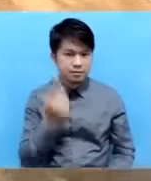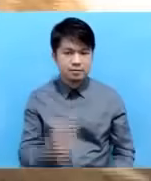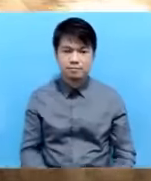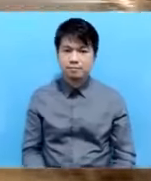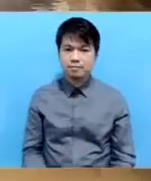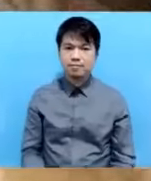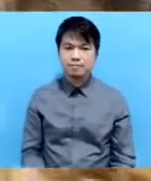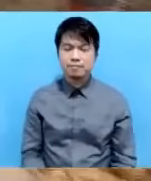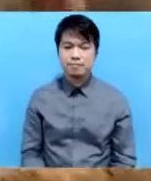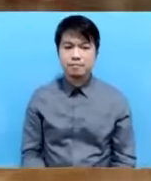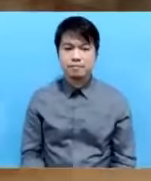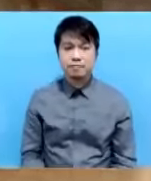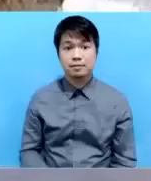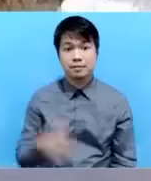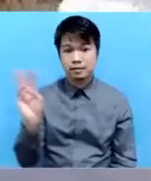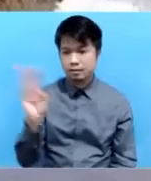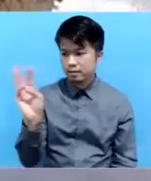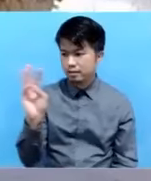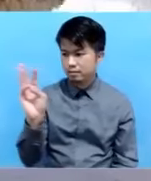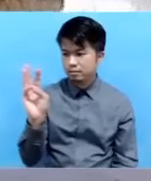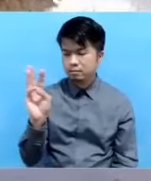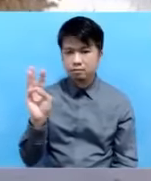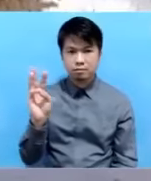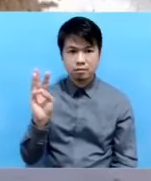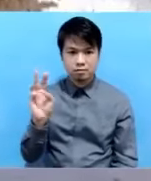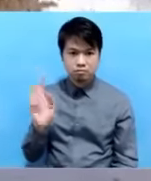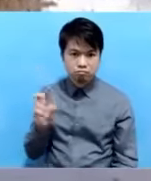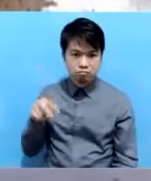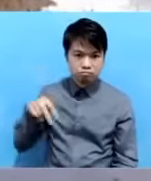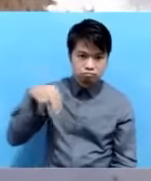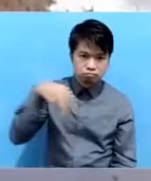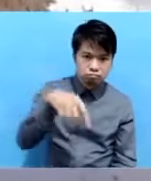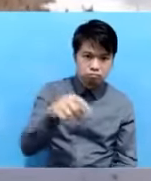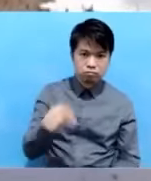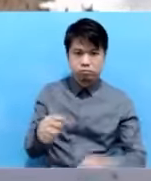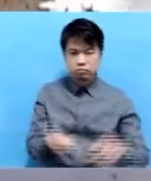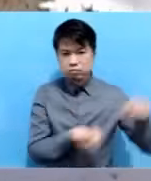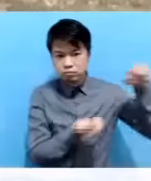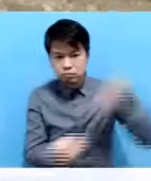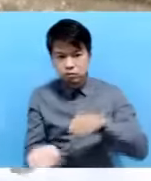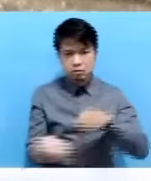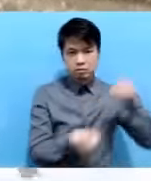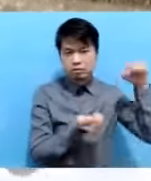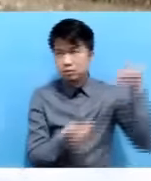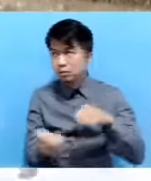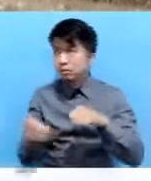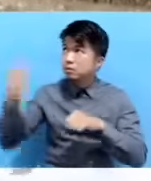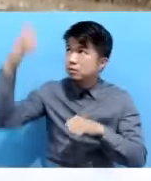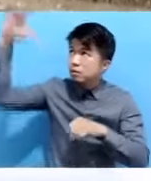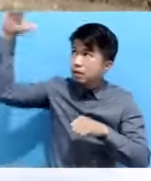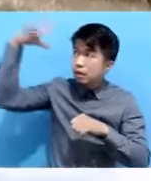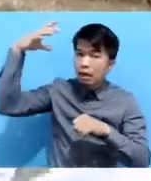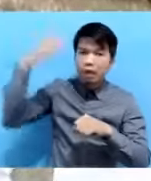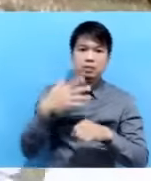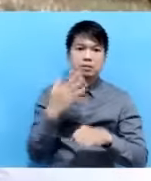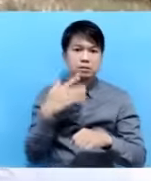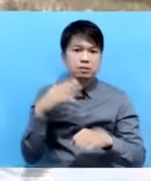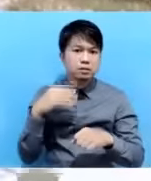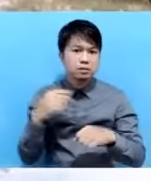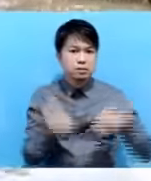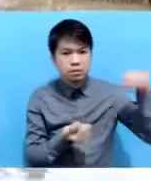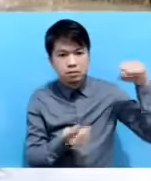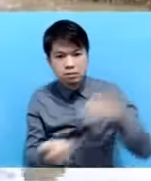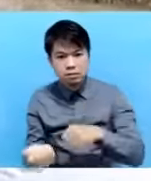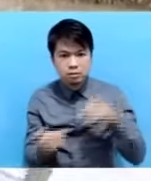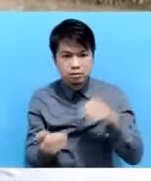Anim silang lumusong sa putikan. Mano-mano silang naghukay sa gitna ng tirik na araw. Kikita kaya tayo ng malaki-laki naman ngayon. Araw kaya